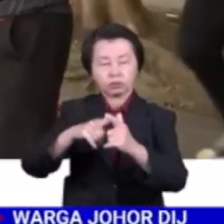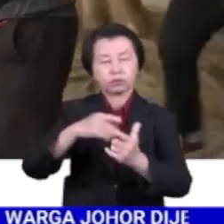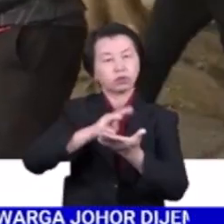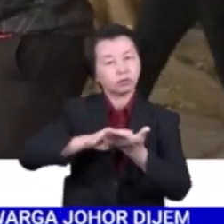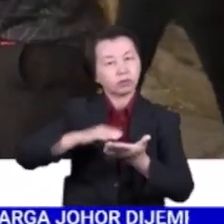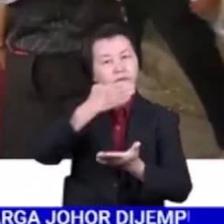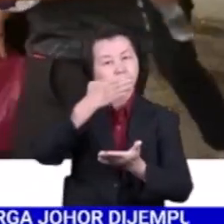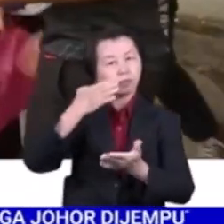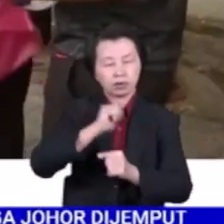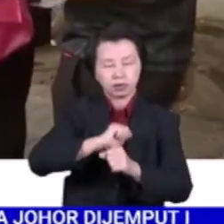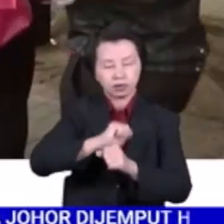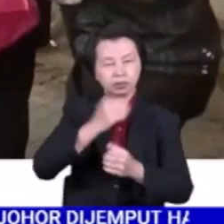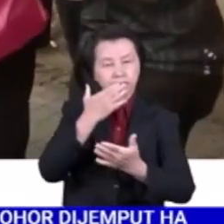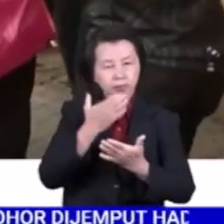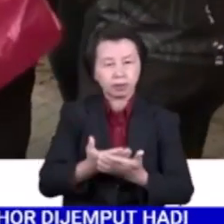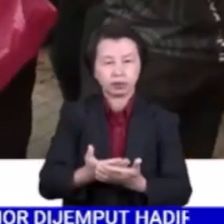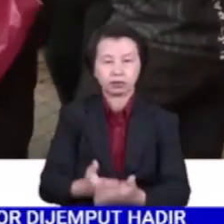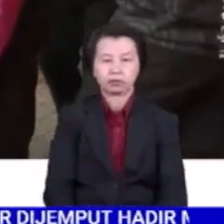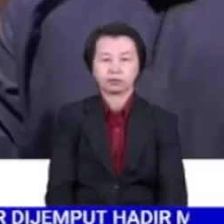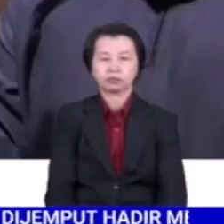mulia dengan kerja amal.